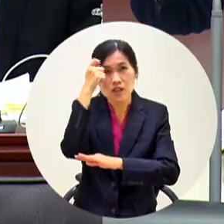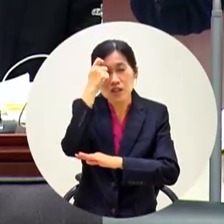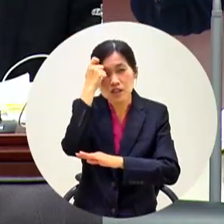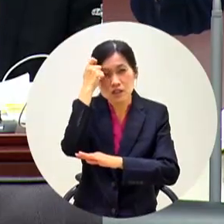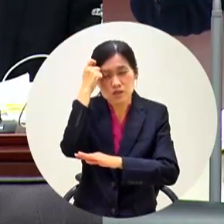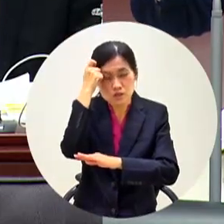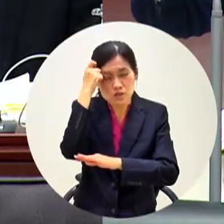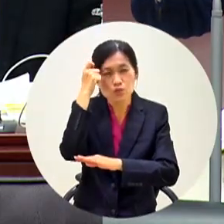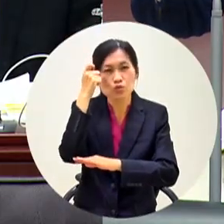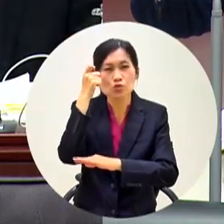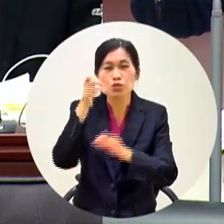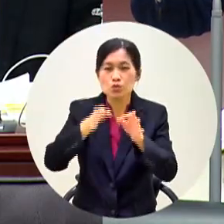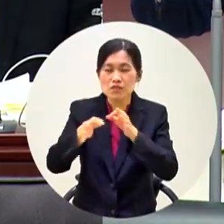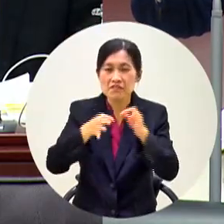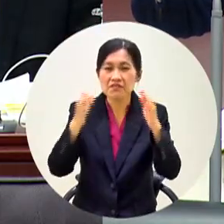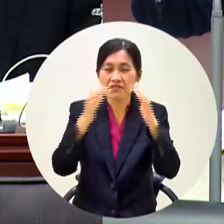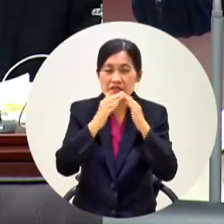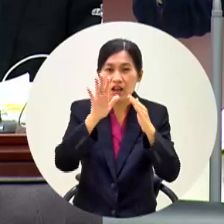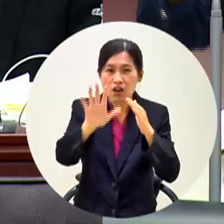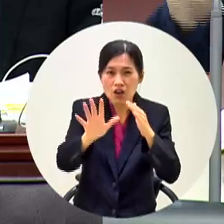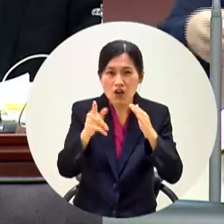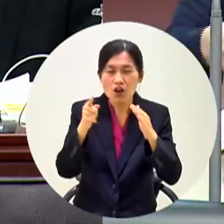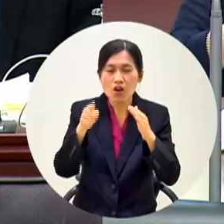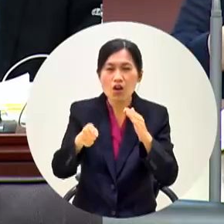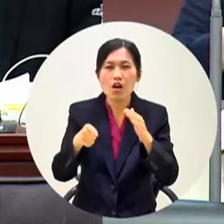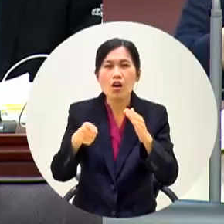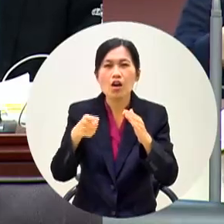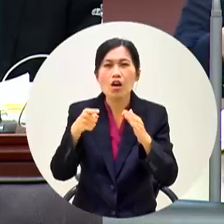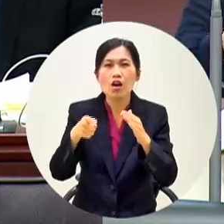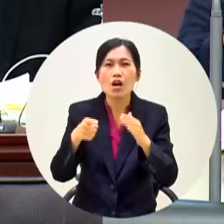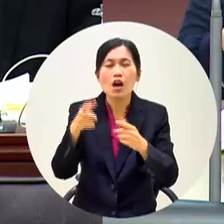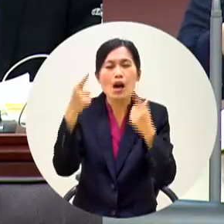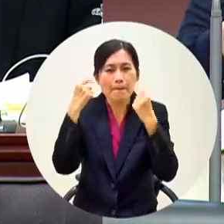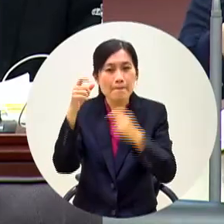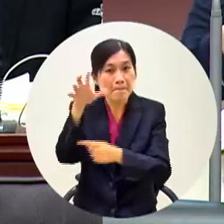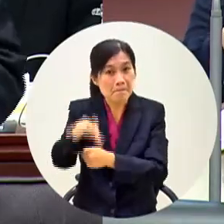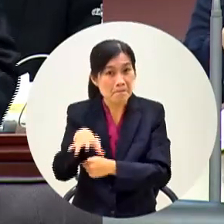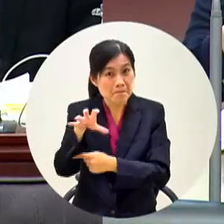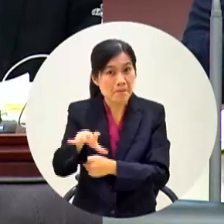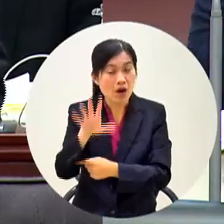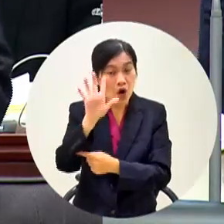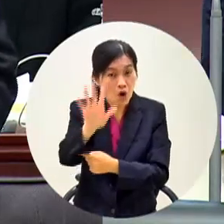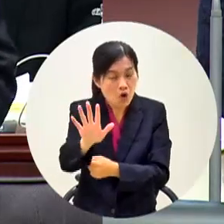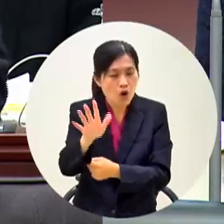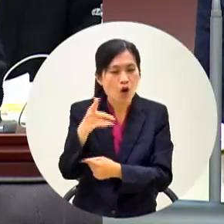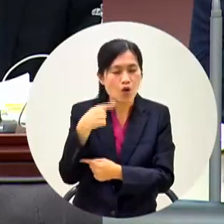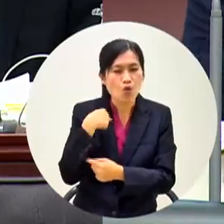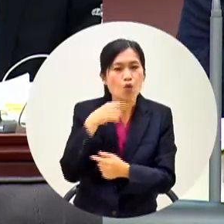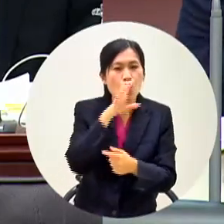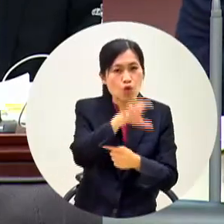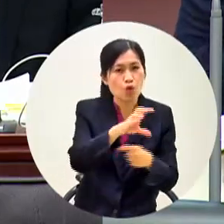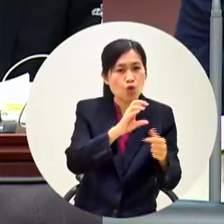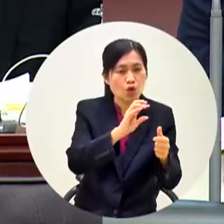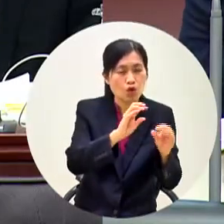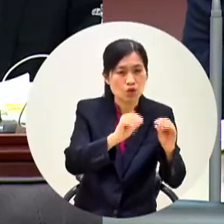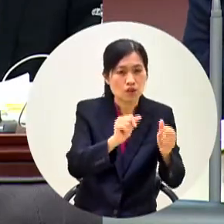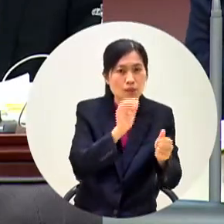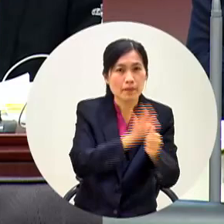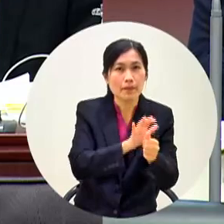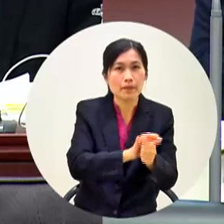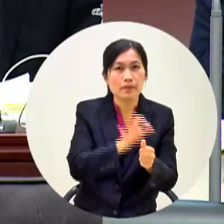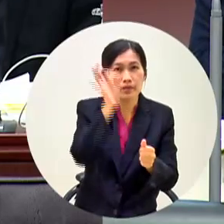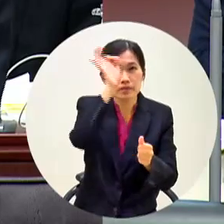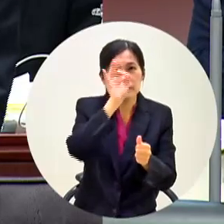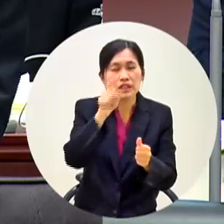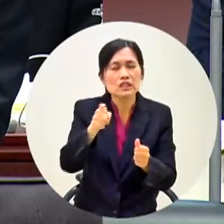然后他原来是在附近就是做农，他的农地我们就重优的来。 我想你可以听听看民众